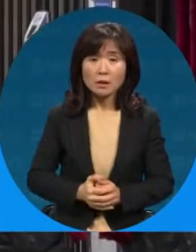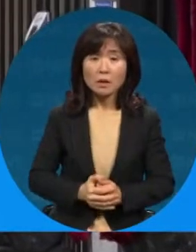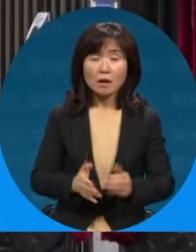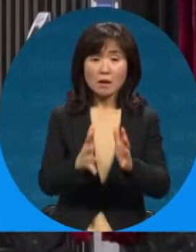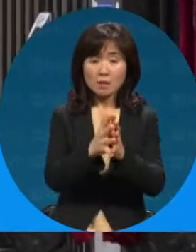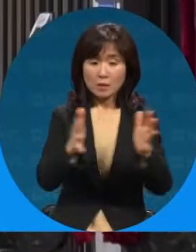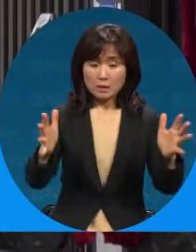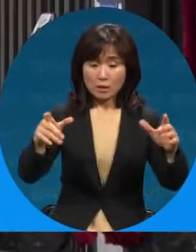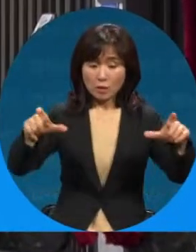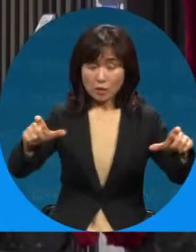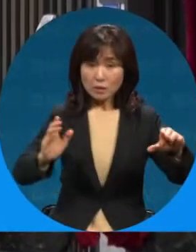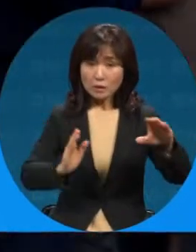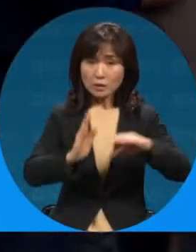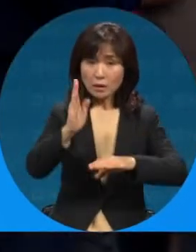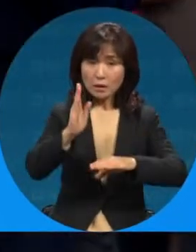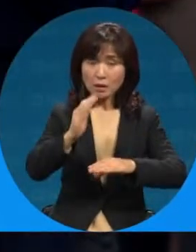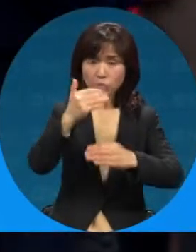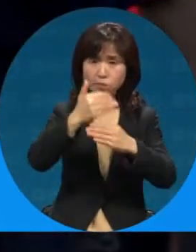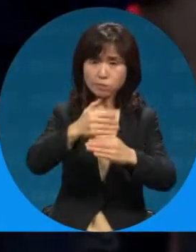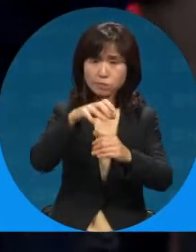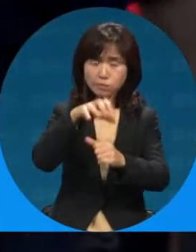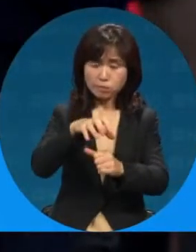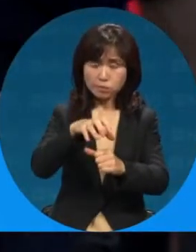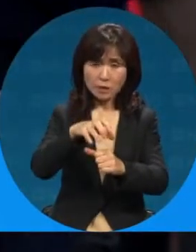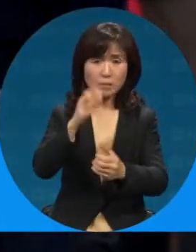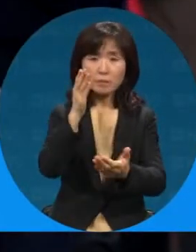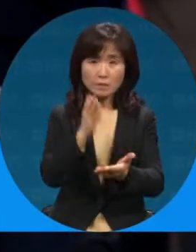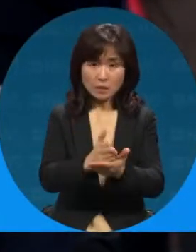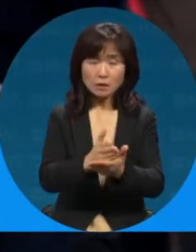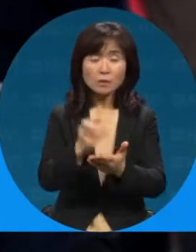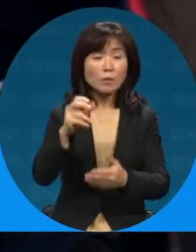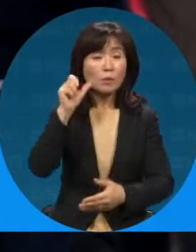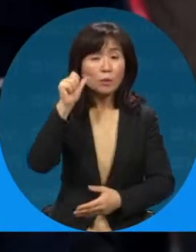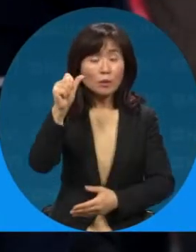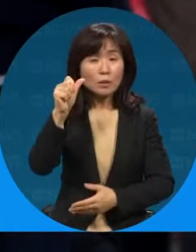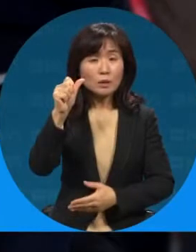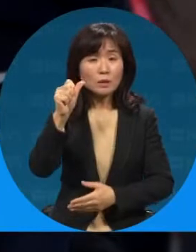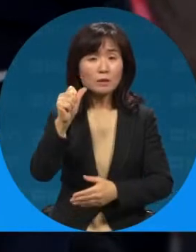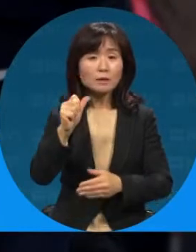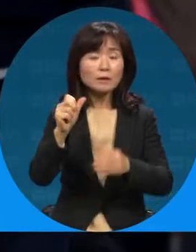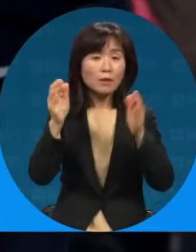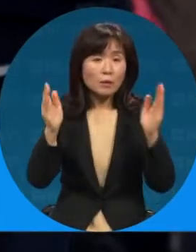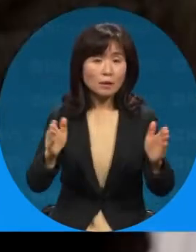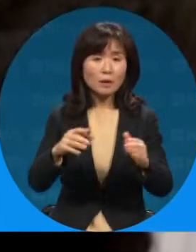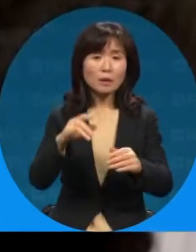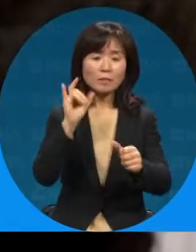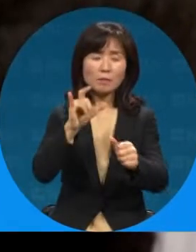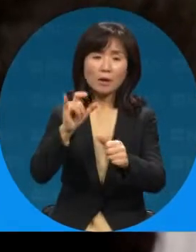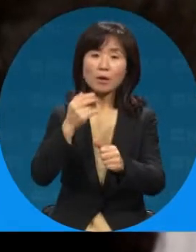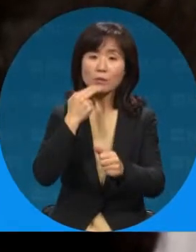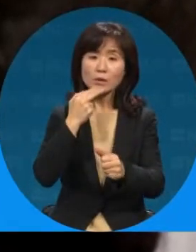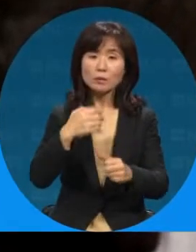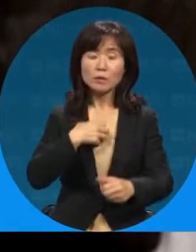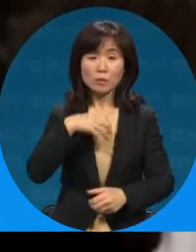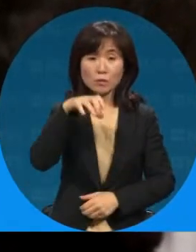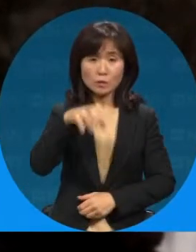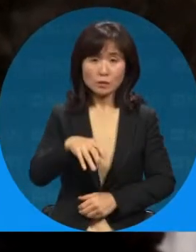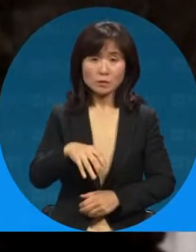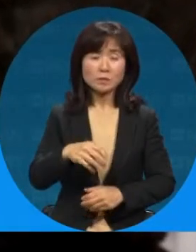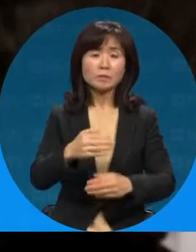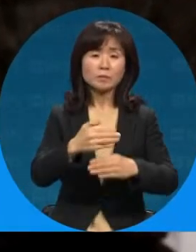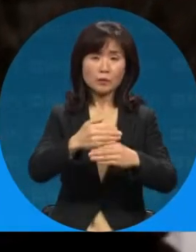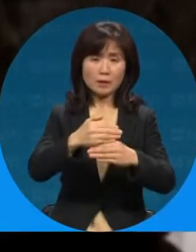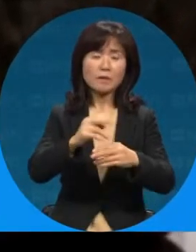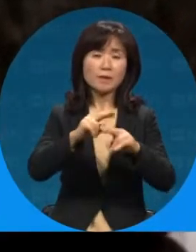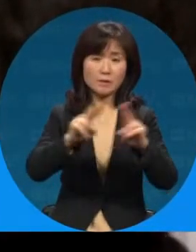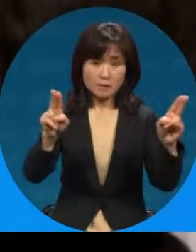이미 확대하지 못하도록 하고 5일 연속 신규 감염자가 나오지 않은 고위험 지역은 적시에 봉쇄를 해제하기로 했습니다.